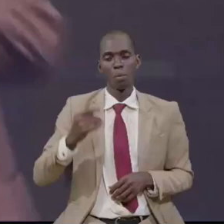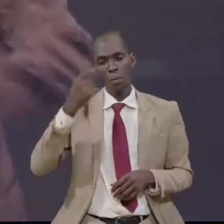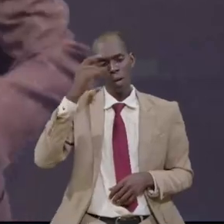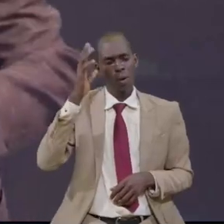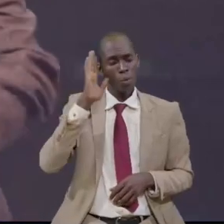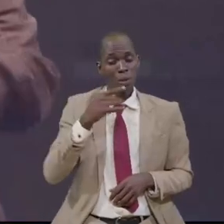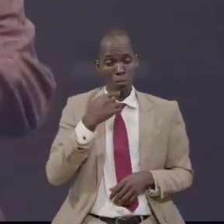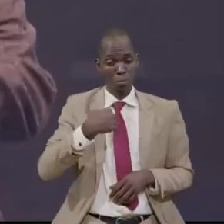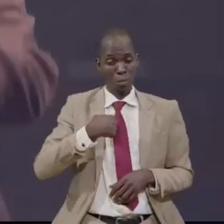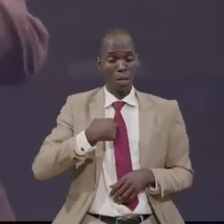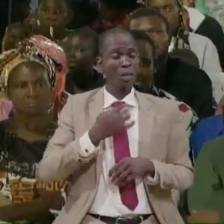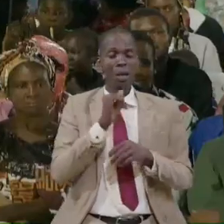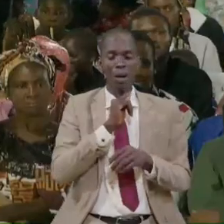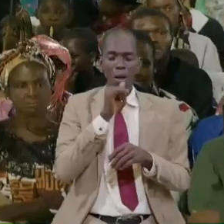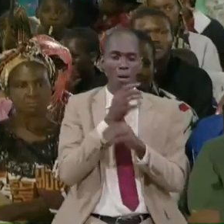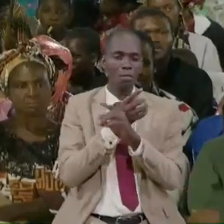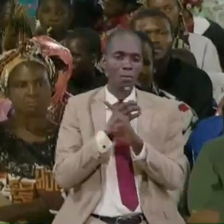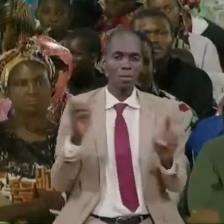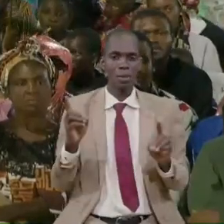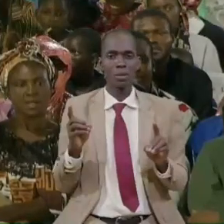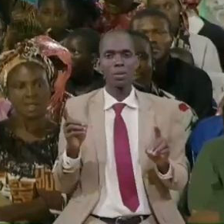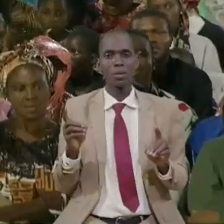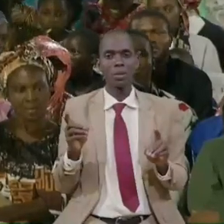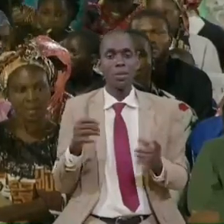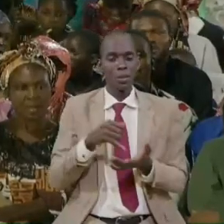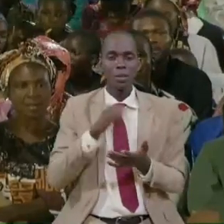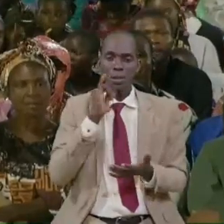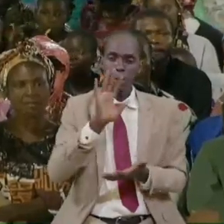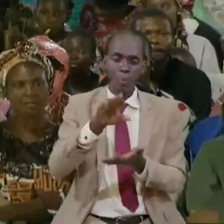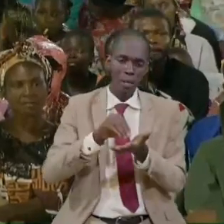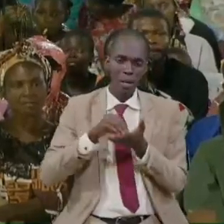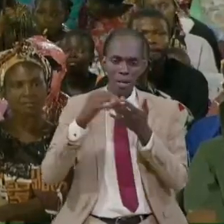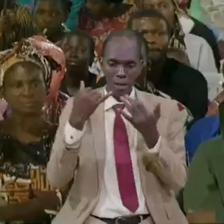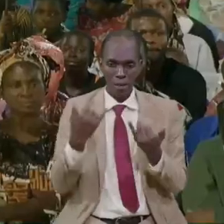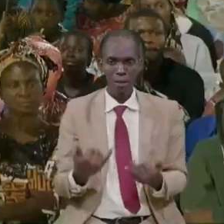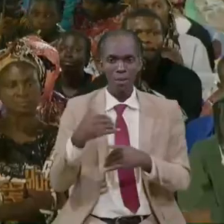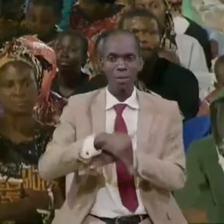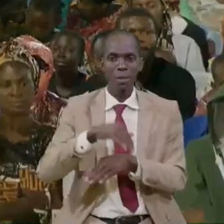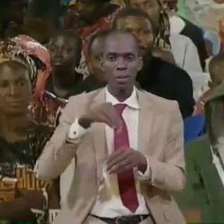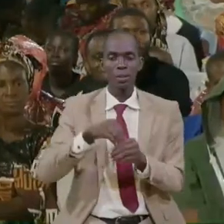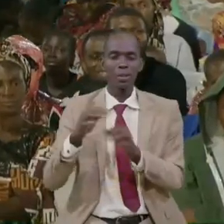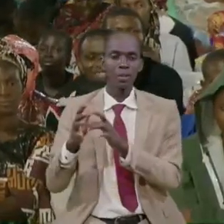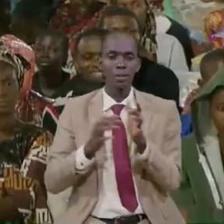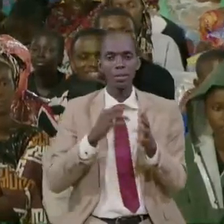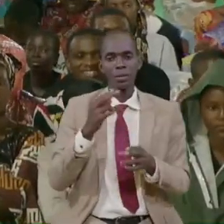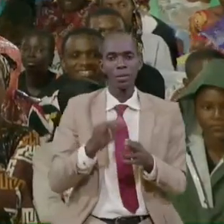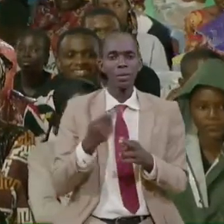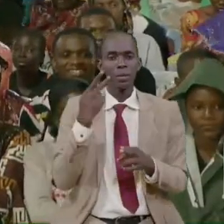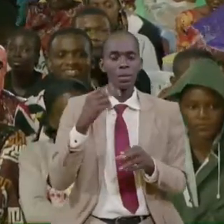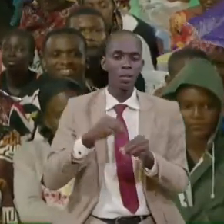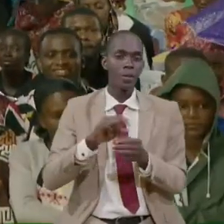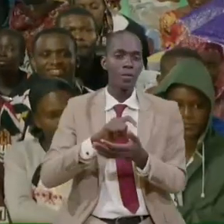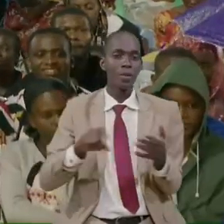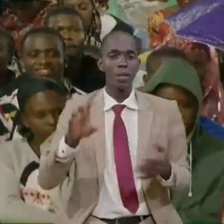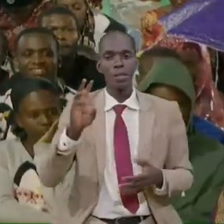suis délivré. Prenez votre portion, c'est pour vous ce soir. Voilà le verset 6 qui